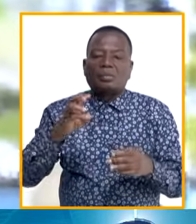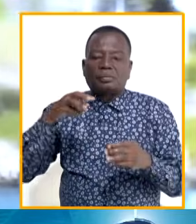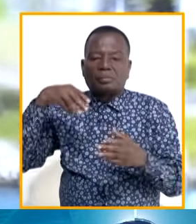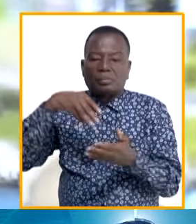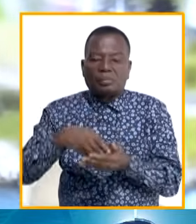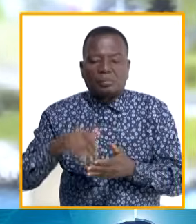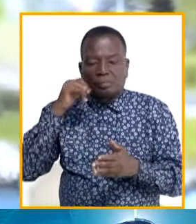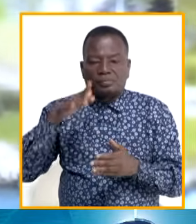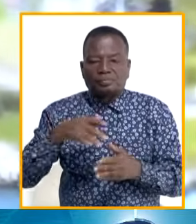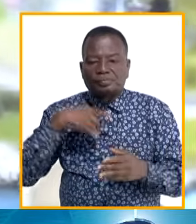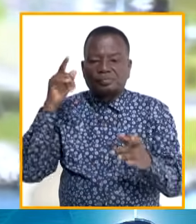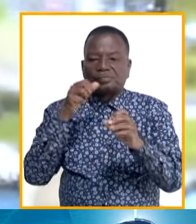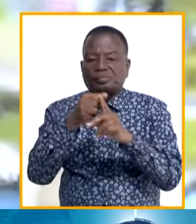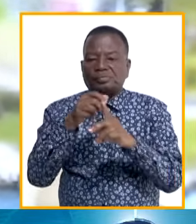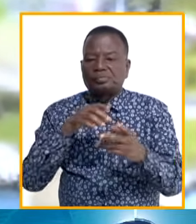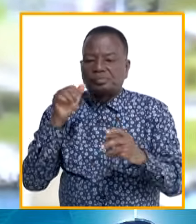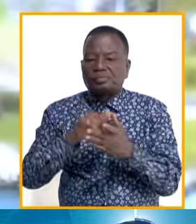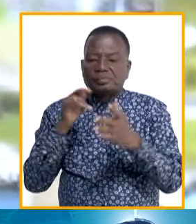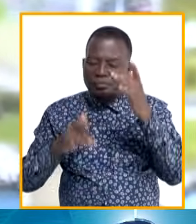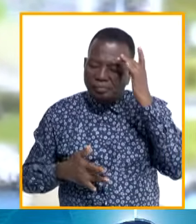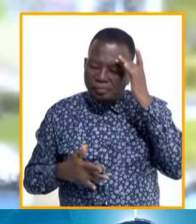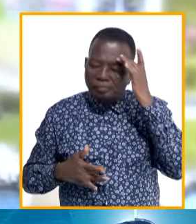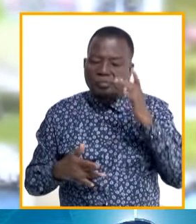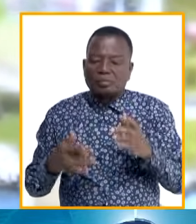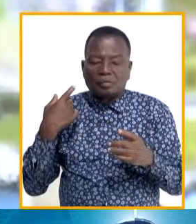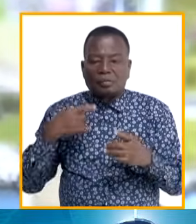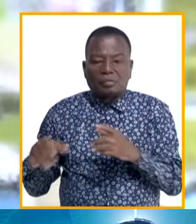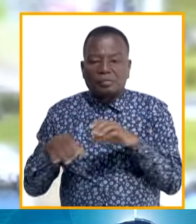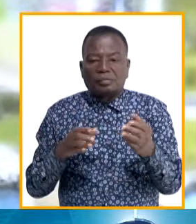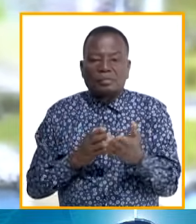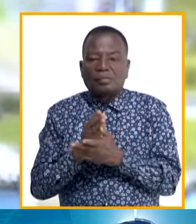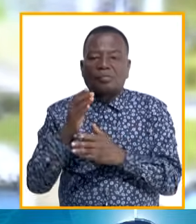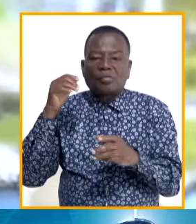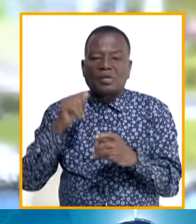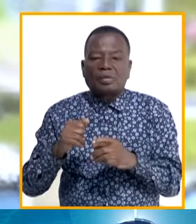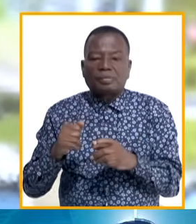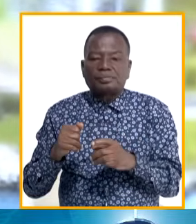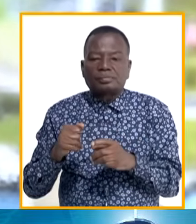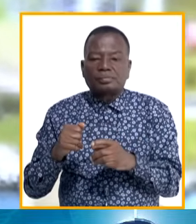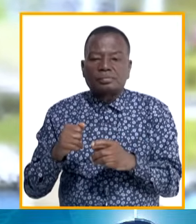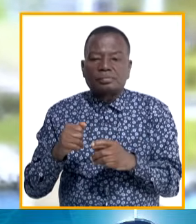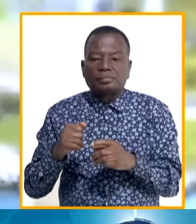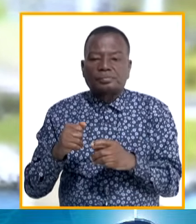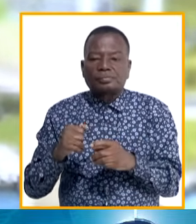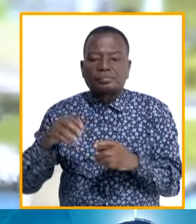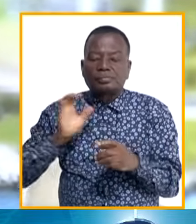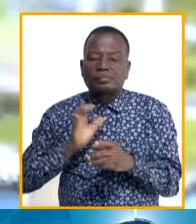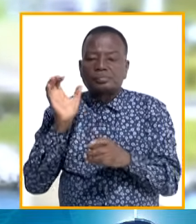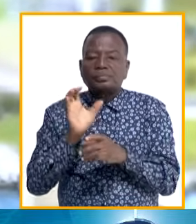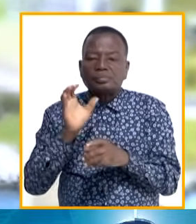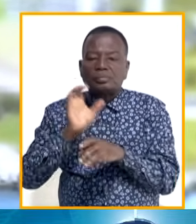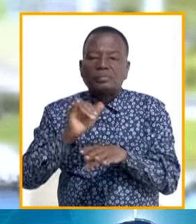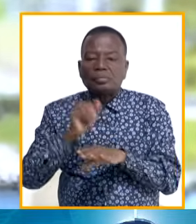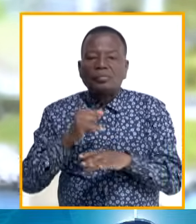ont été touchées par la pathologie. Et pour mener à bien la riposte, la Côte d'Ivoire a abrité récemment un symposium sur la